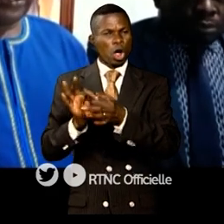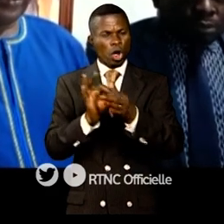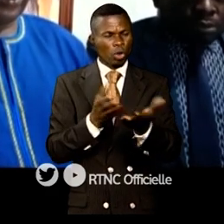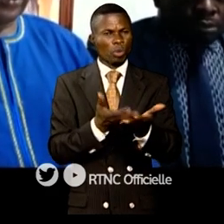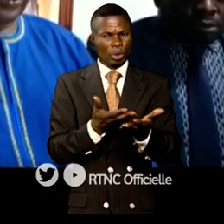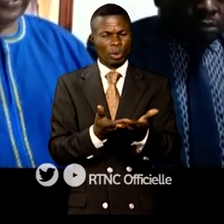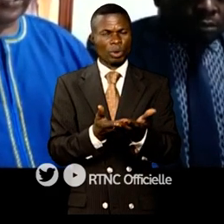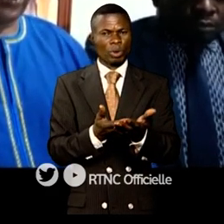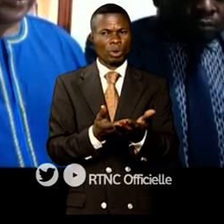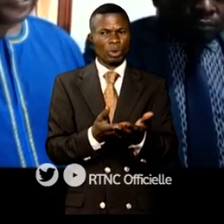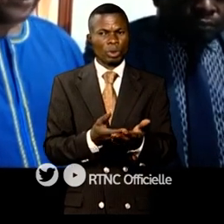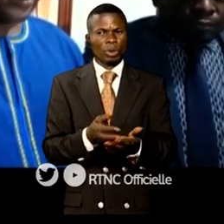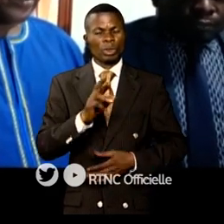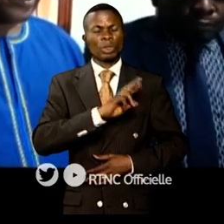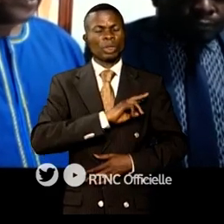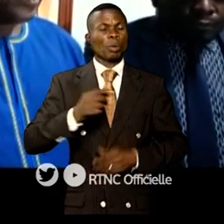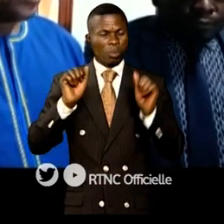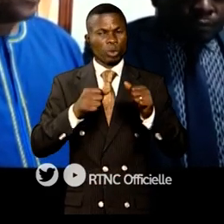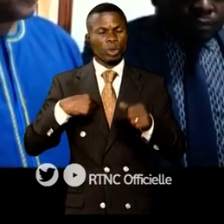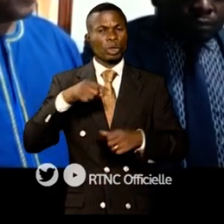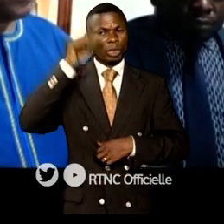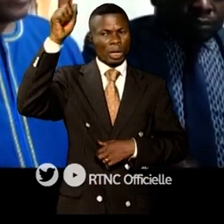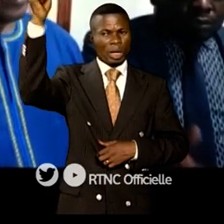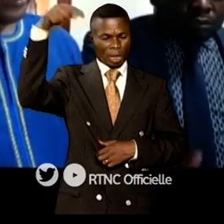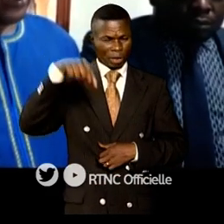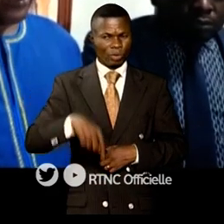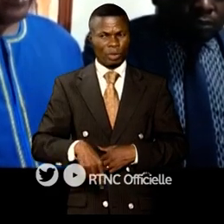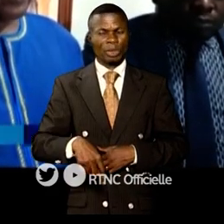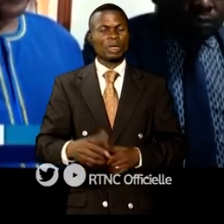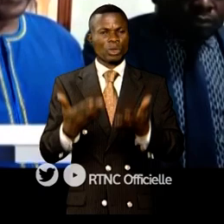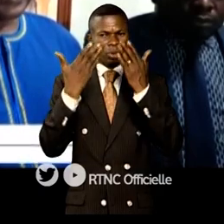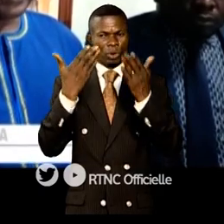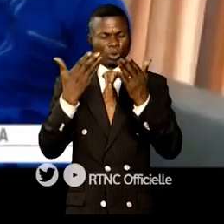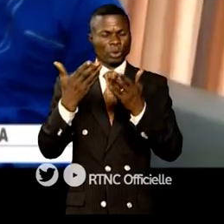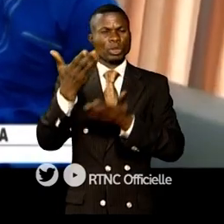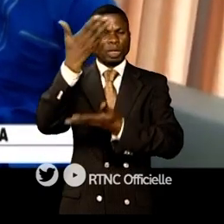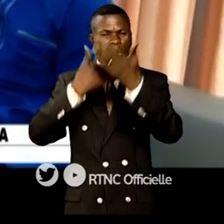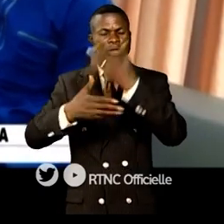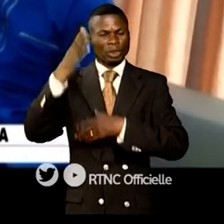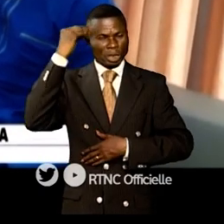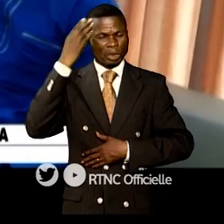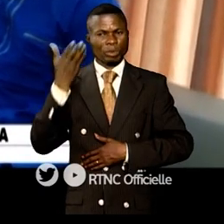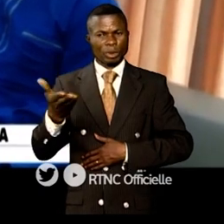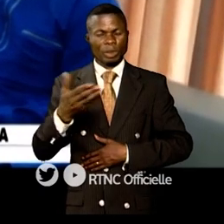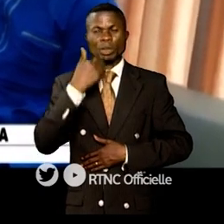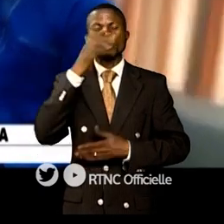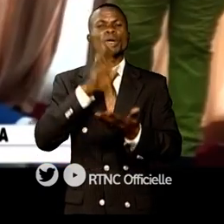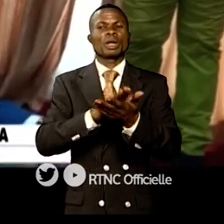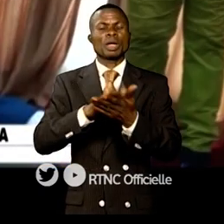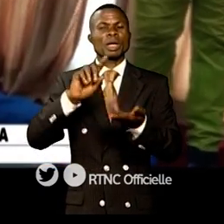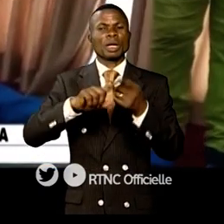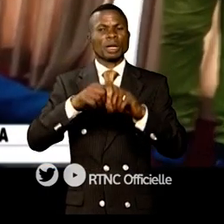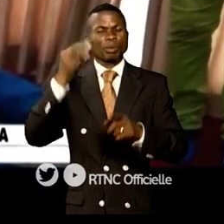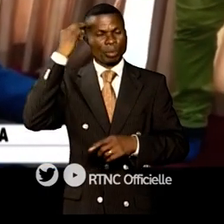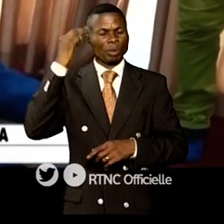que nous pouvons aussi les faire bénéficier au peuple congolais. Il a également félicité son homologue